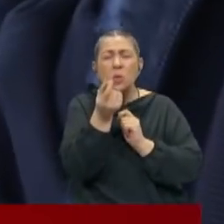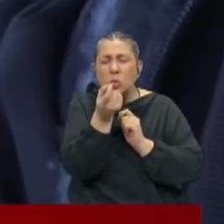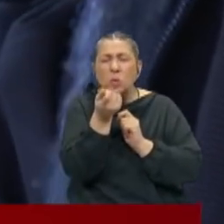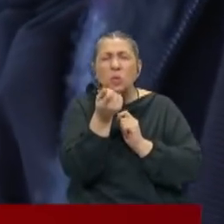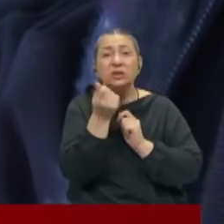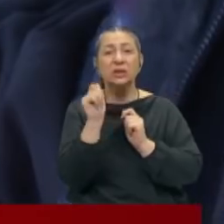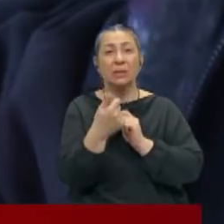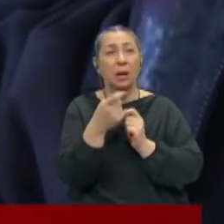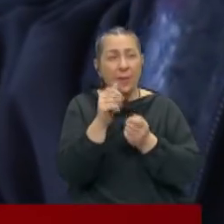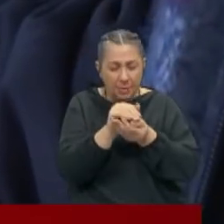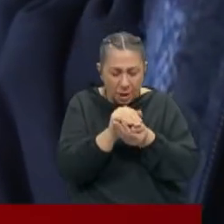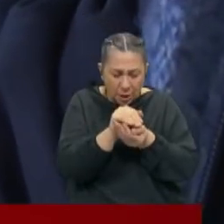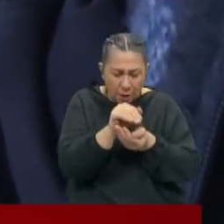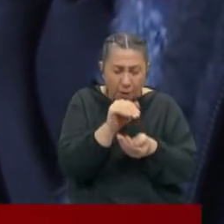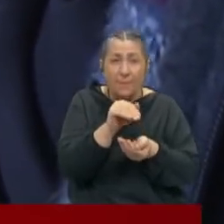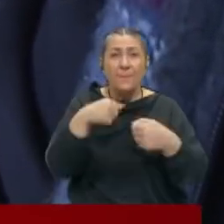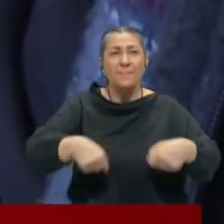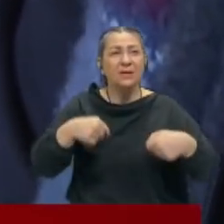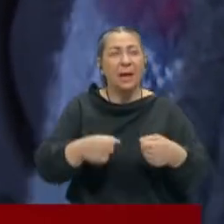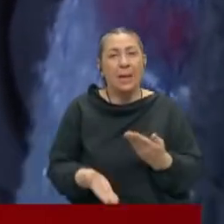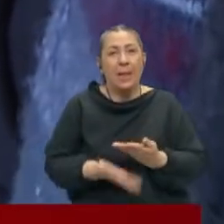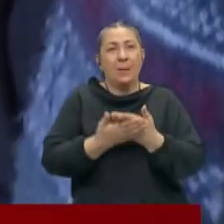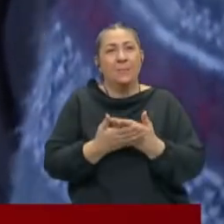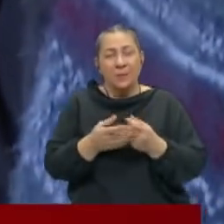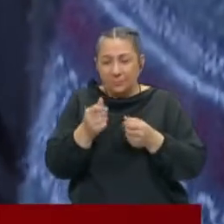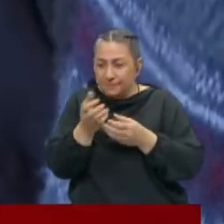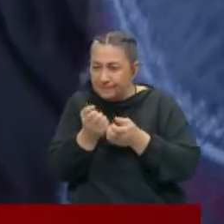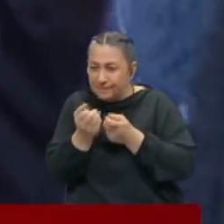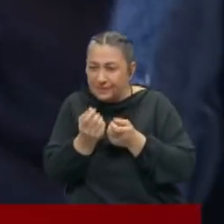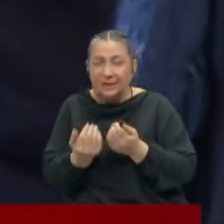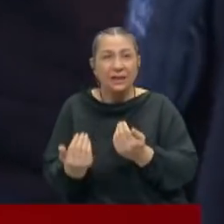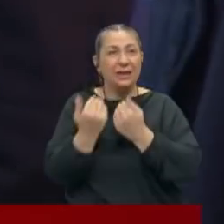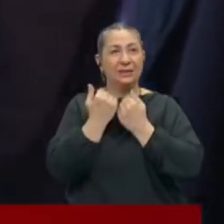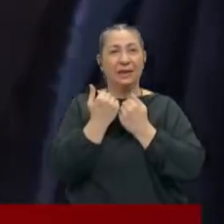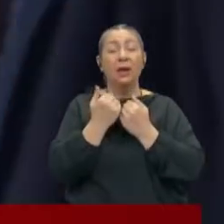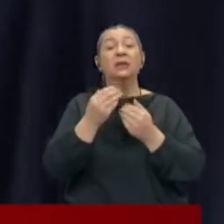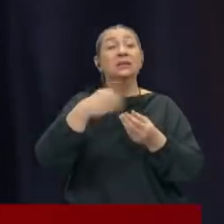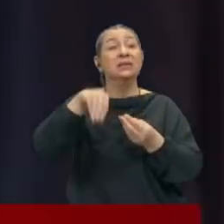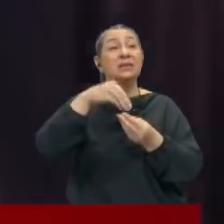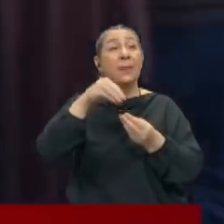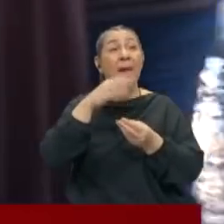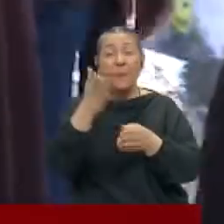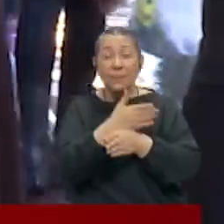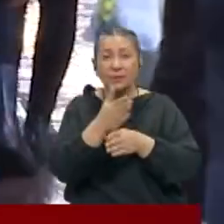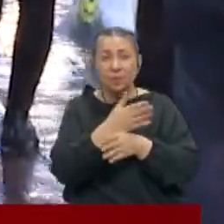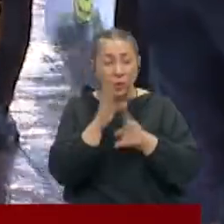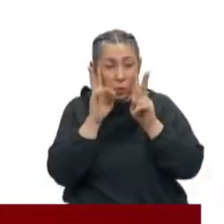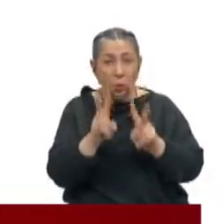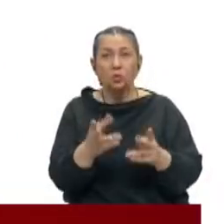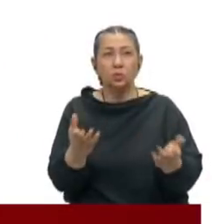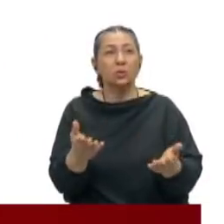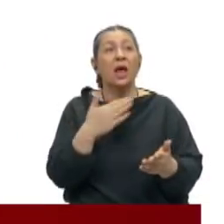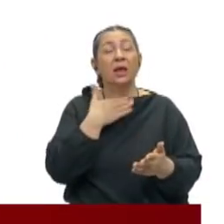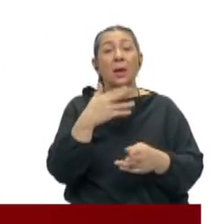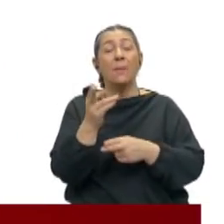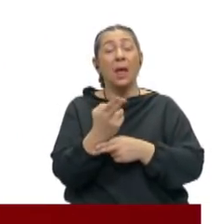vatandaş için. Biriken bozuk paralar pazarda yardıma yetişiyor, alım gücüne destek oluyor. Zamlar her üründe etkisini gösteriyor. Et